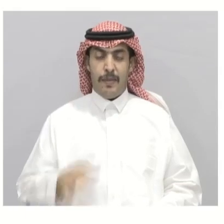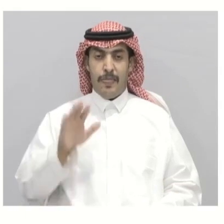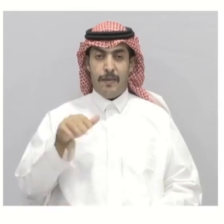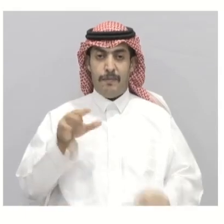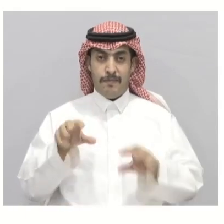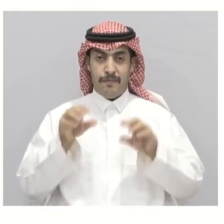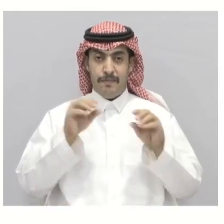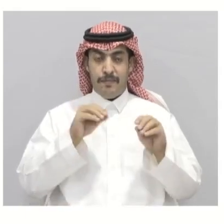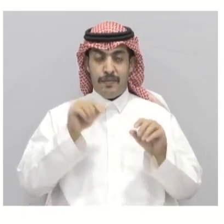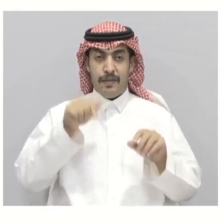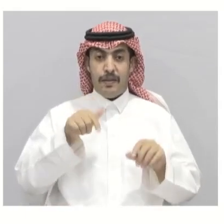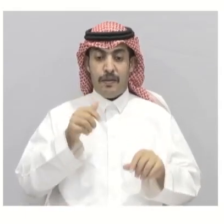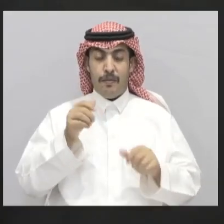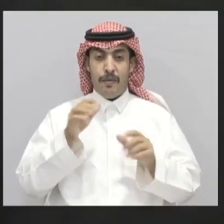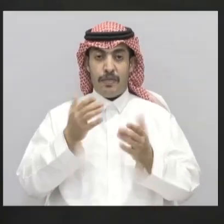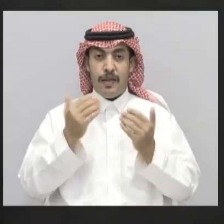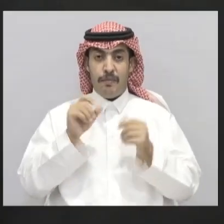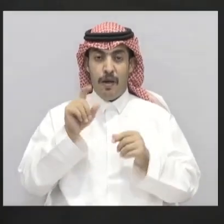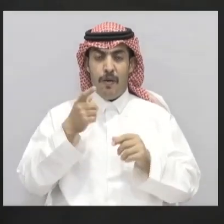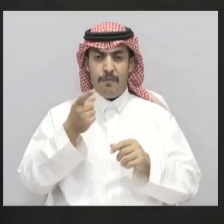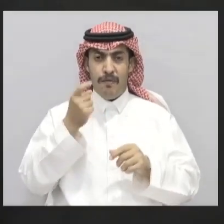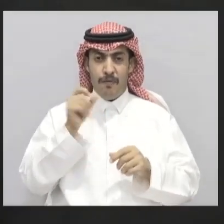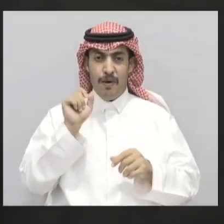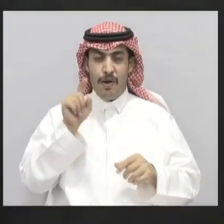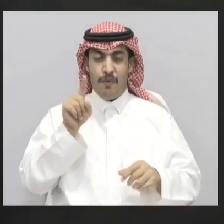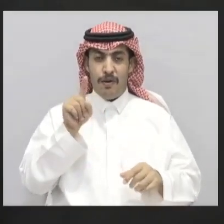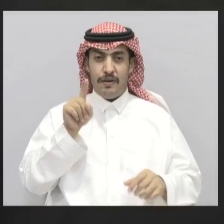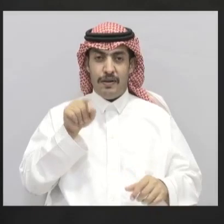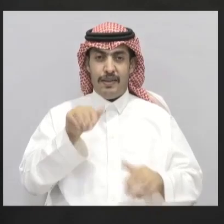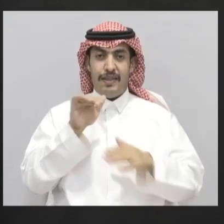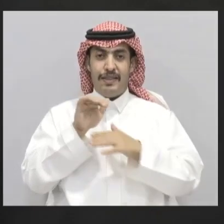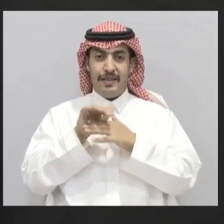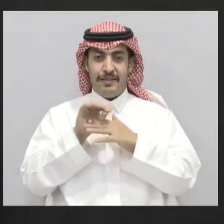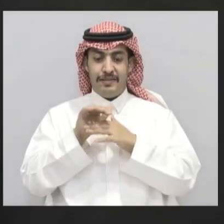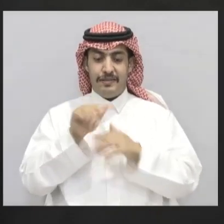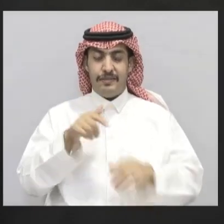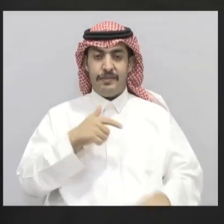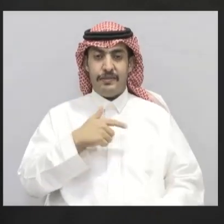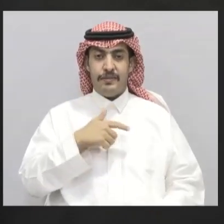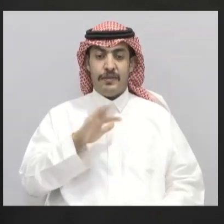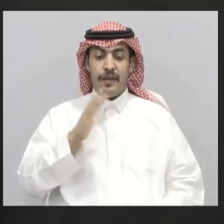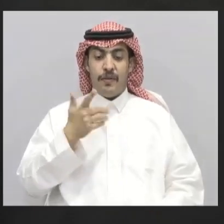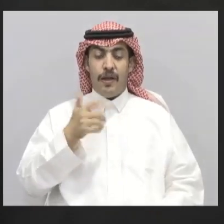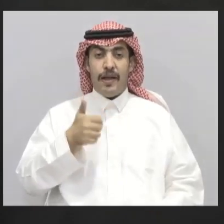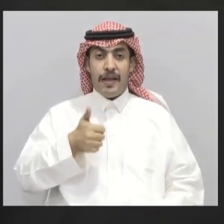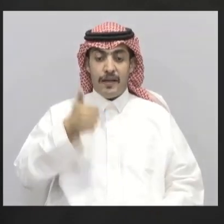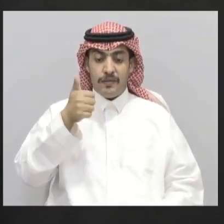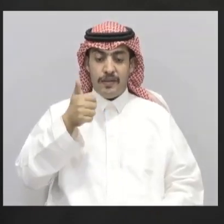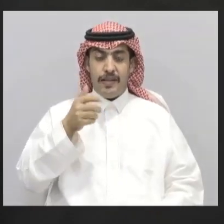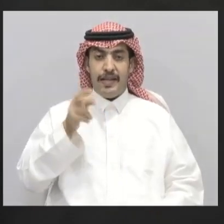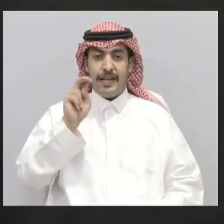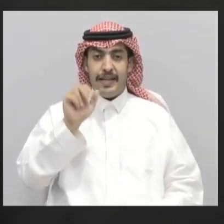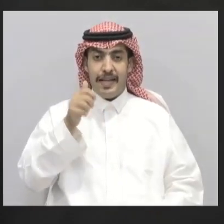اتي الى المطلوب الاول او المفهوم الاول في هذا الدرس وهو كيف اوجد قياس